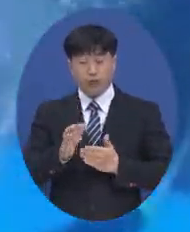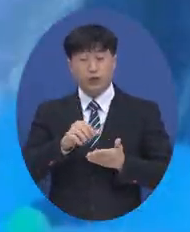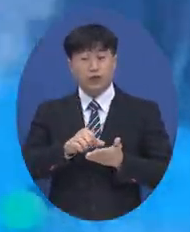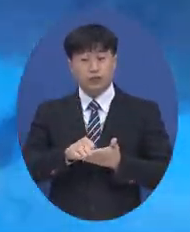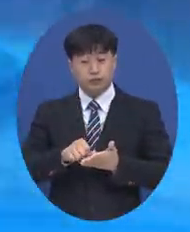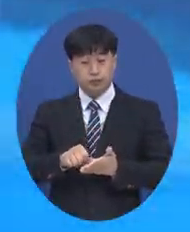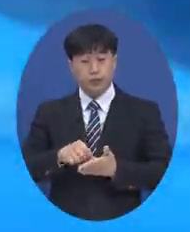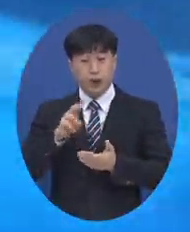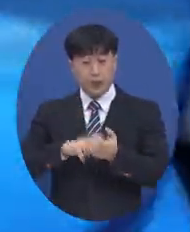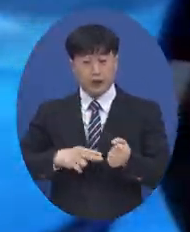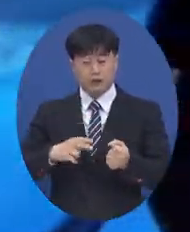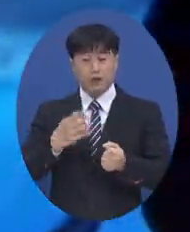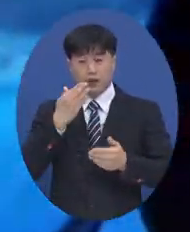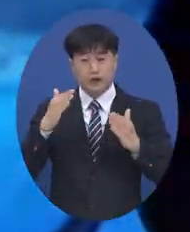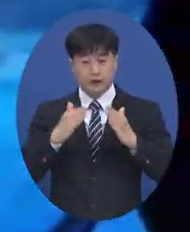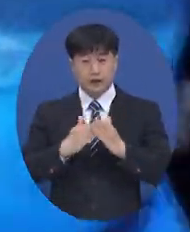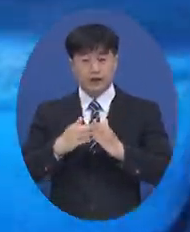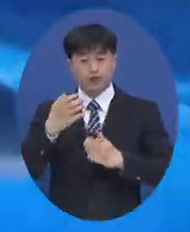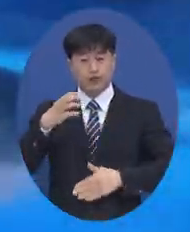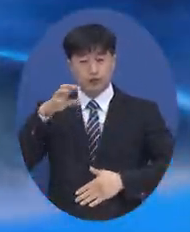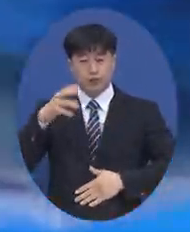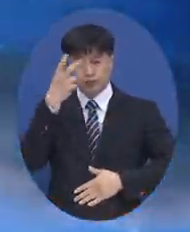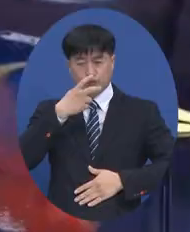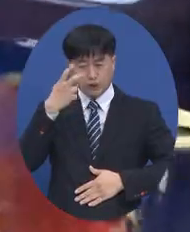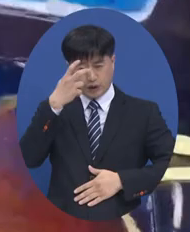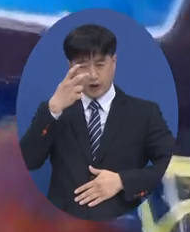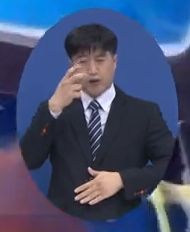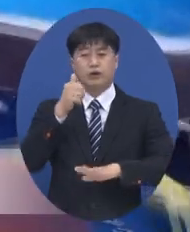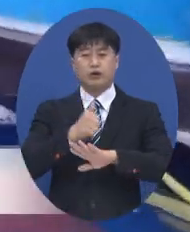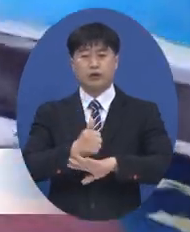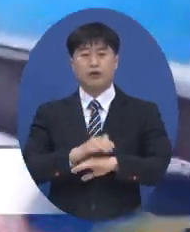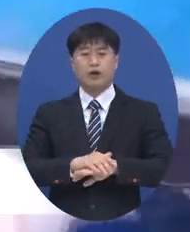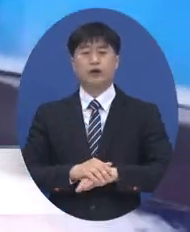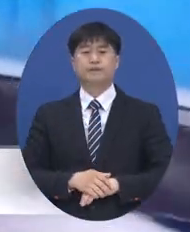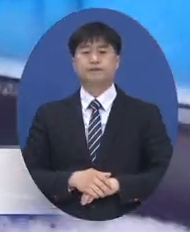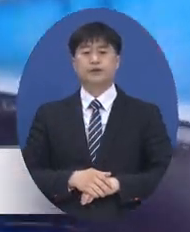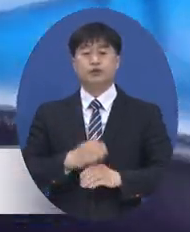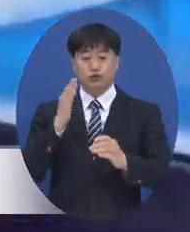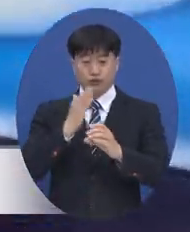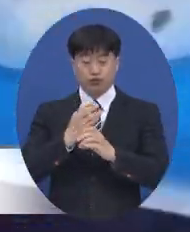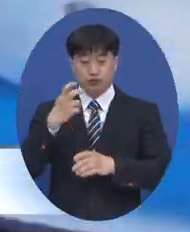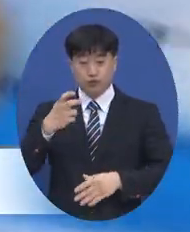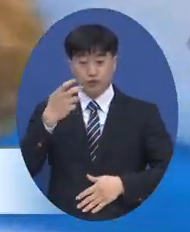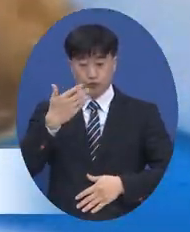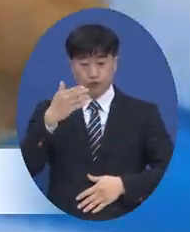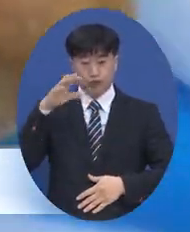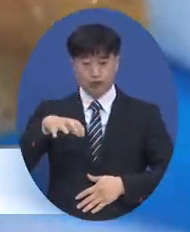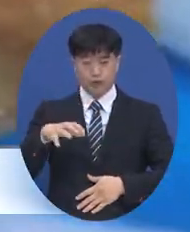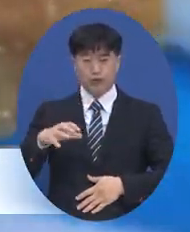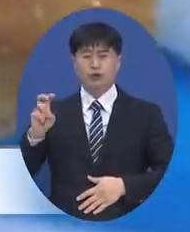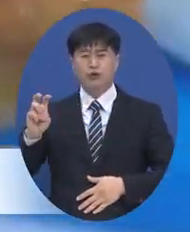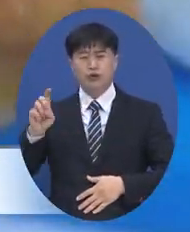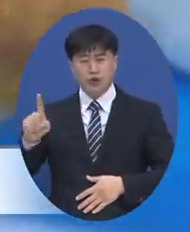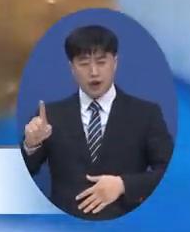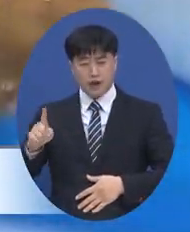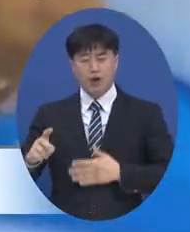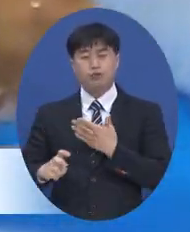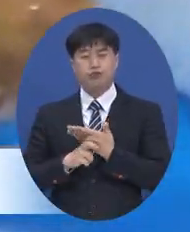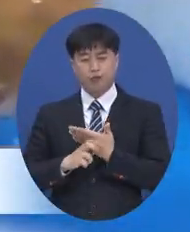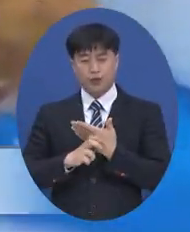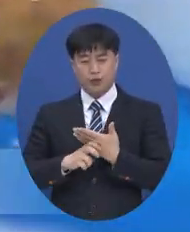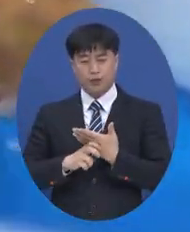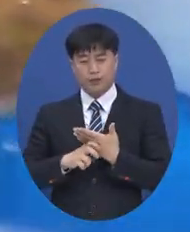음식점 90곳을 대상으로 수사를 벌였습니다. 그 가운데 29곳에서 32건의 위법